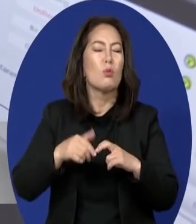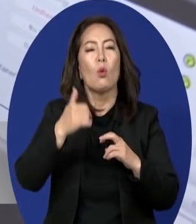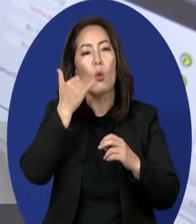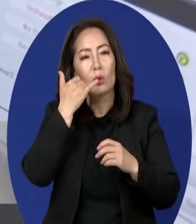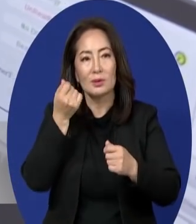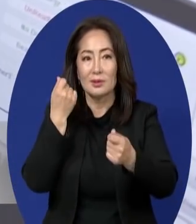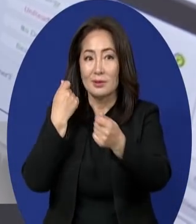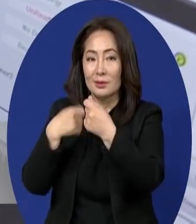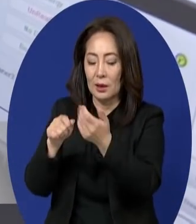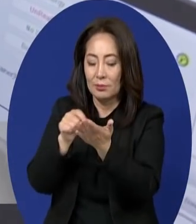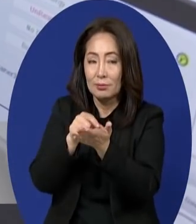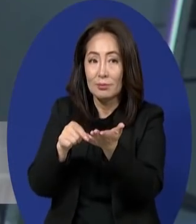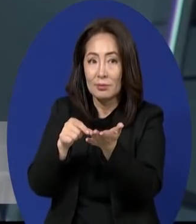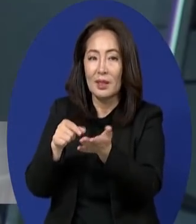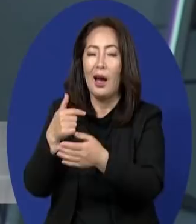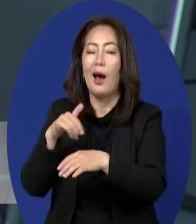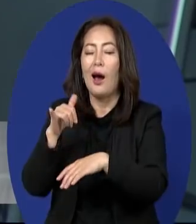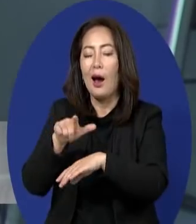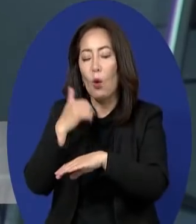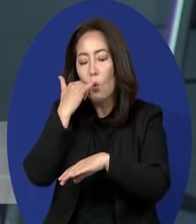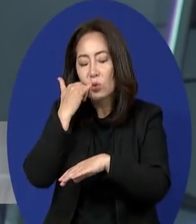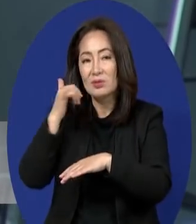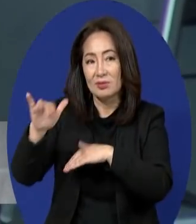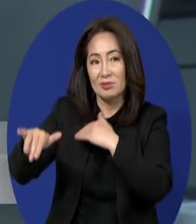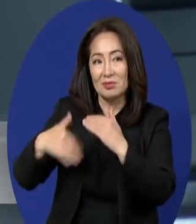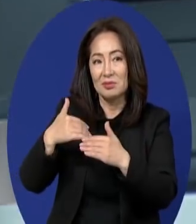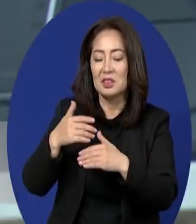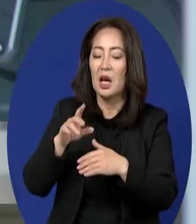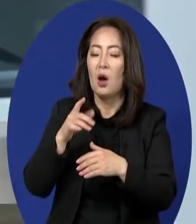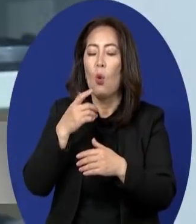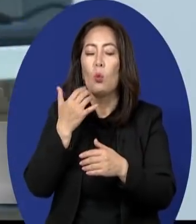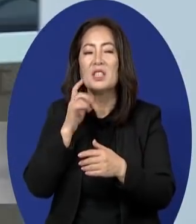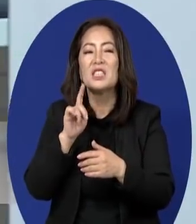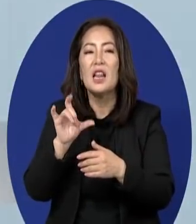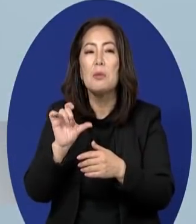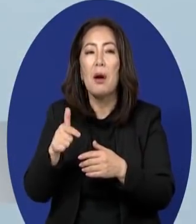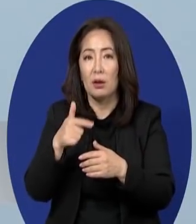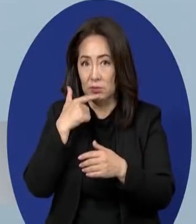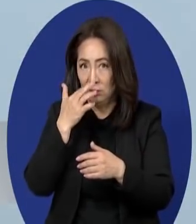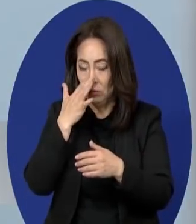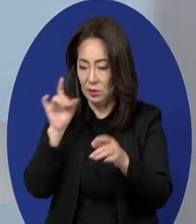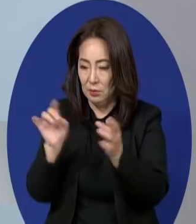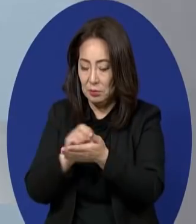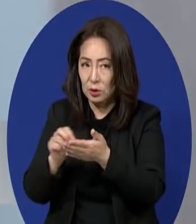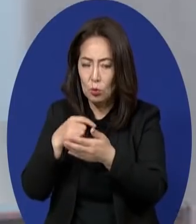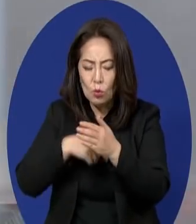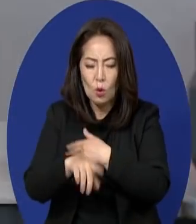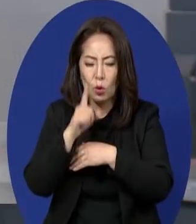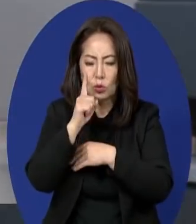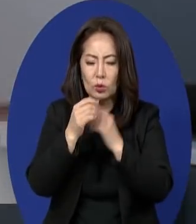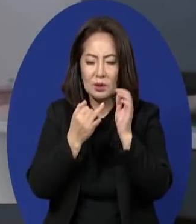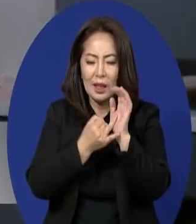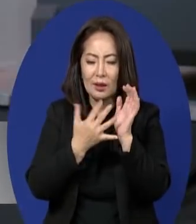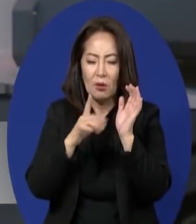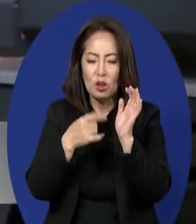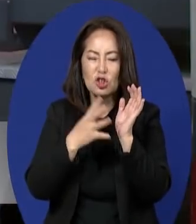импортлохдоо гар утсны сэлбэг хэрэгсэл гэж худал мэдүүлсэн зөрчлийг илрүүлжээ. Тухайн этгээд нийтдээ 175.9 сая төгрөгийн татвараас